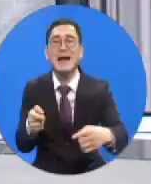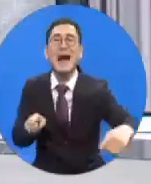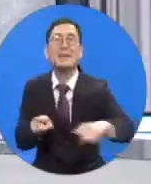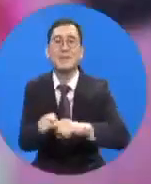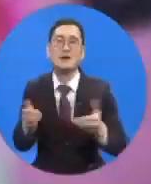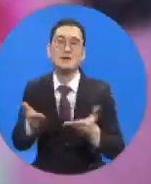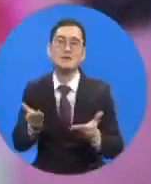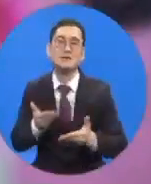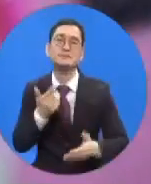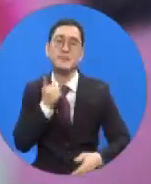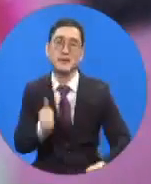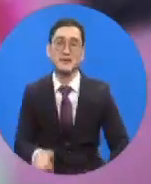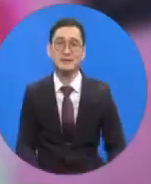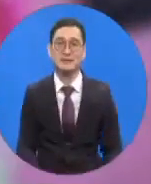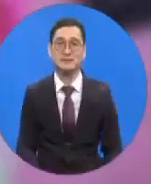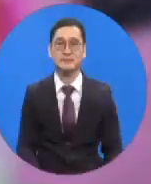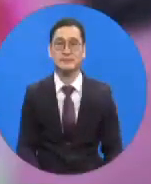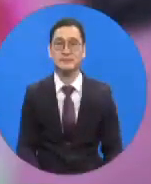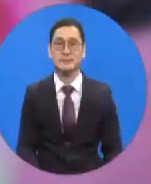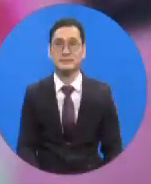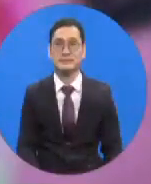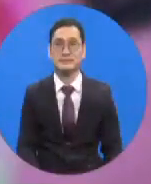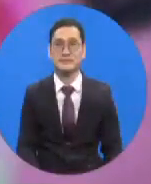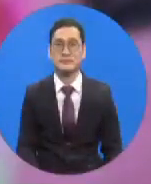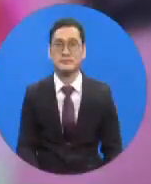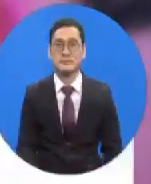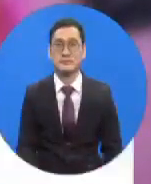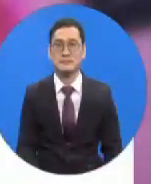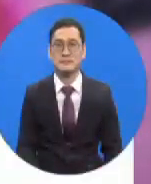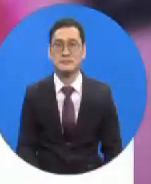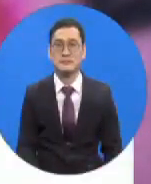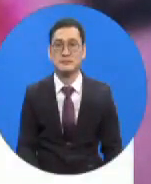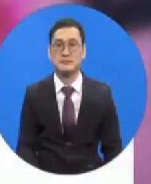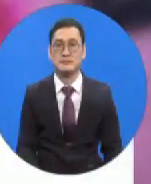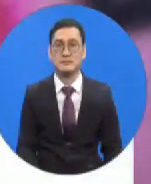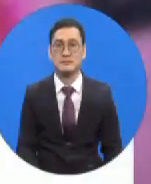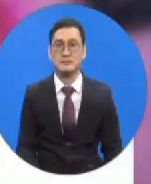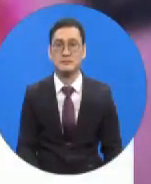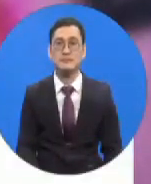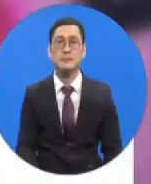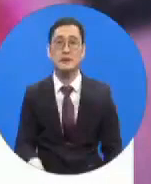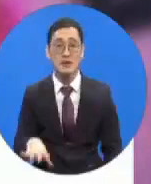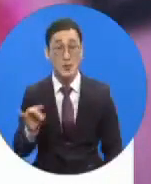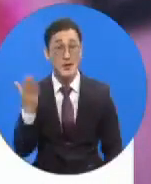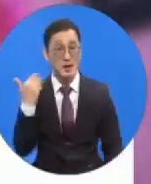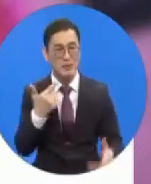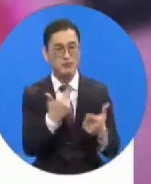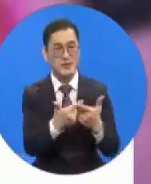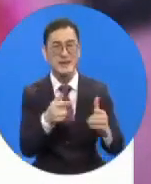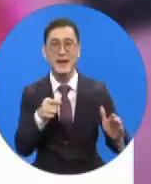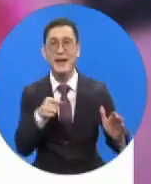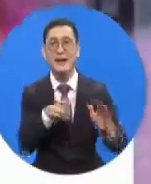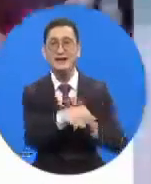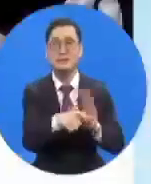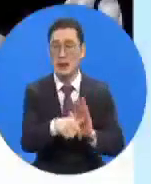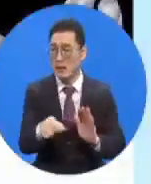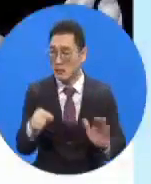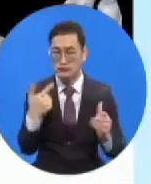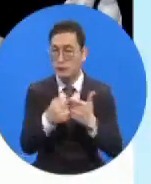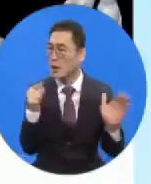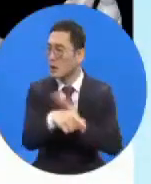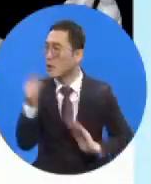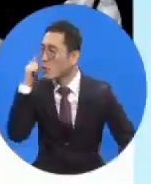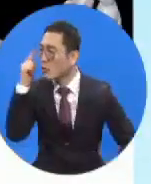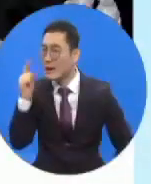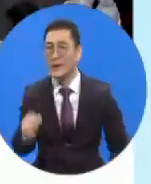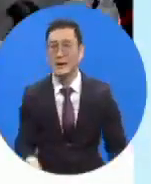그런데 제주지검 갔으면은 그런 얘기 안 나왔을까요? 처음에 이제 부산지검 갈 때 거기 한동훈이 있는데 왜 가냐 그랬거든요. 그다음에 이제